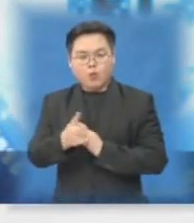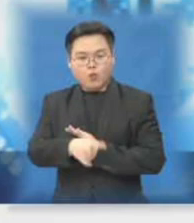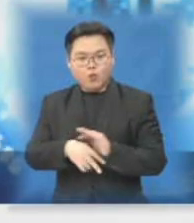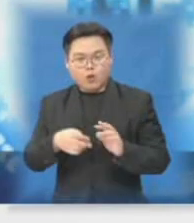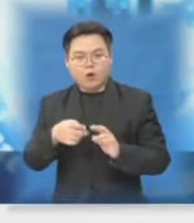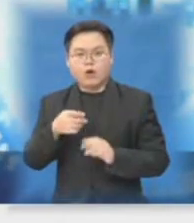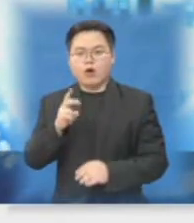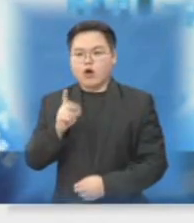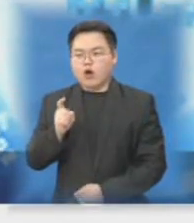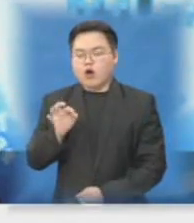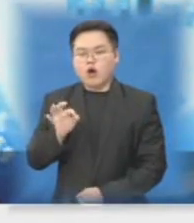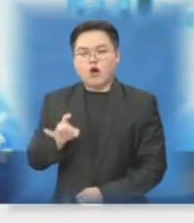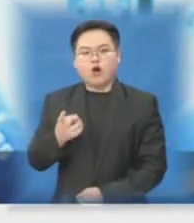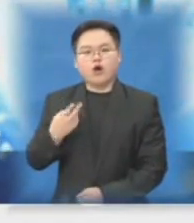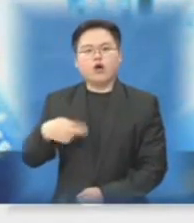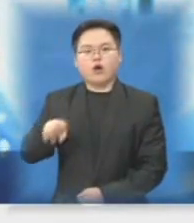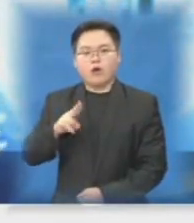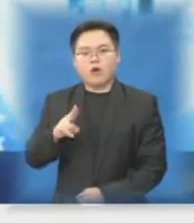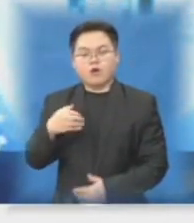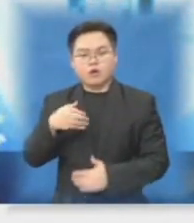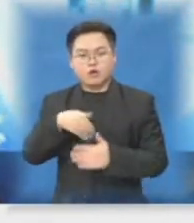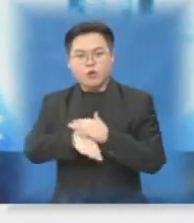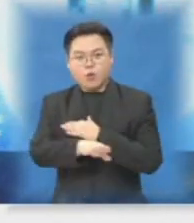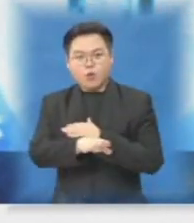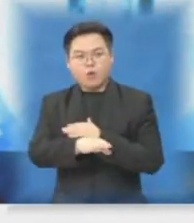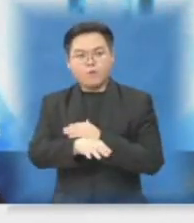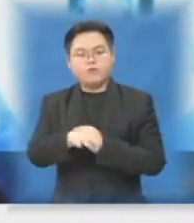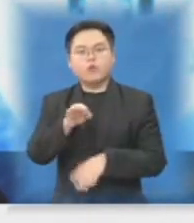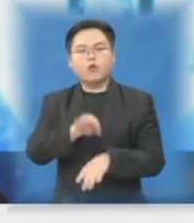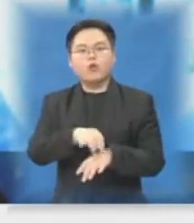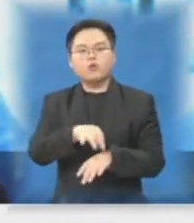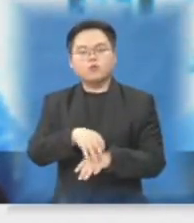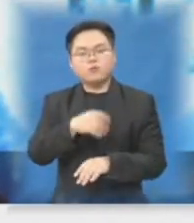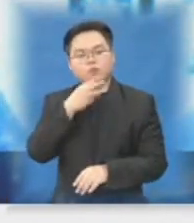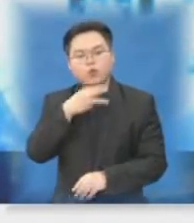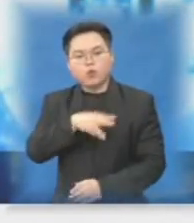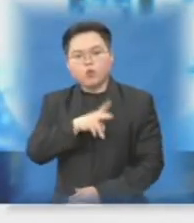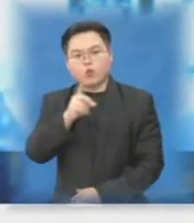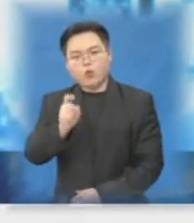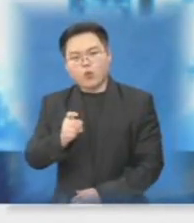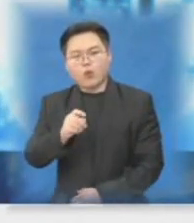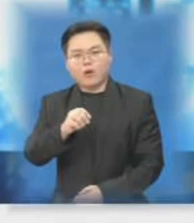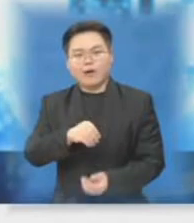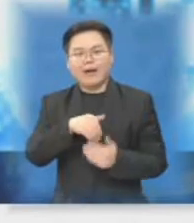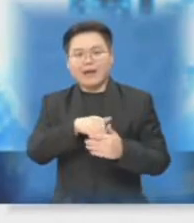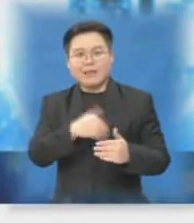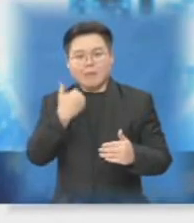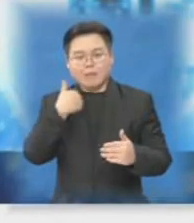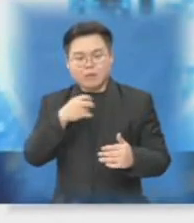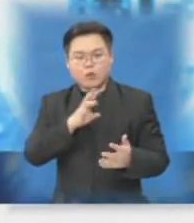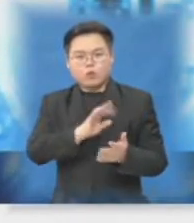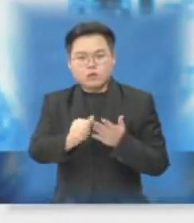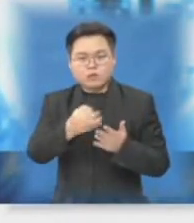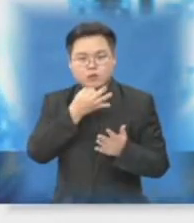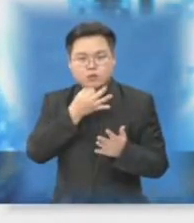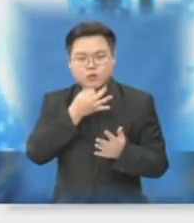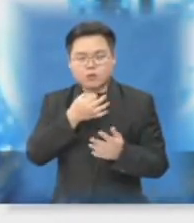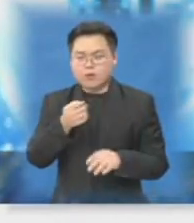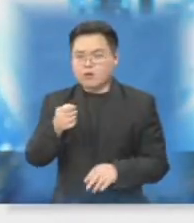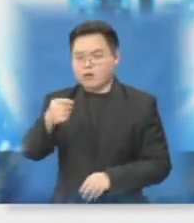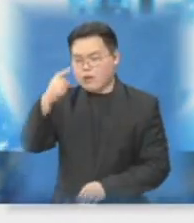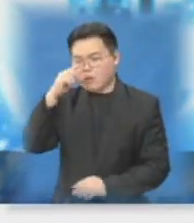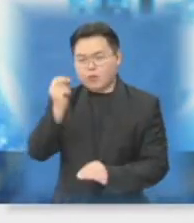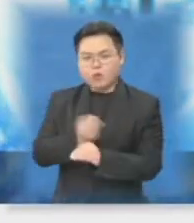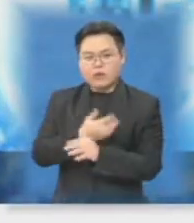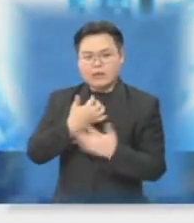ортокодор дамжаад илгээхдээ ямар байдал үүсэхээр өвчтөд түүхэн шиг устдаг. Тэгэхээр яаралтай дөрвөн тусамч хүртэл амж чадахгүй тухайн хүний